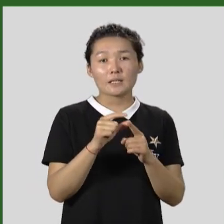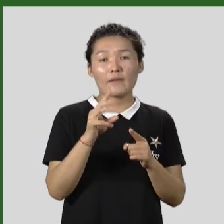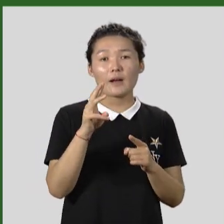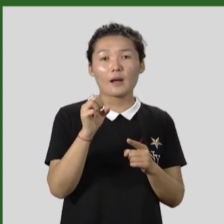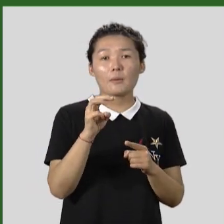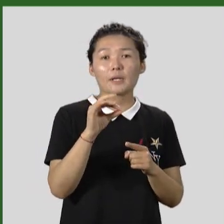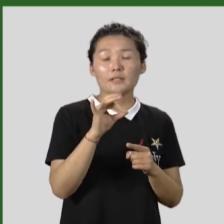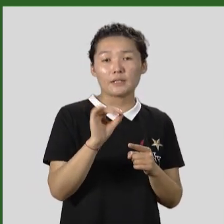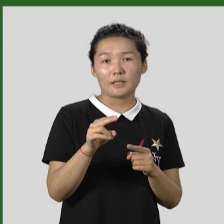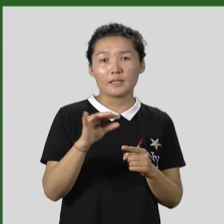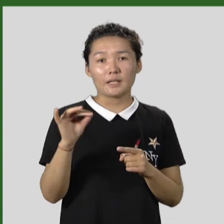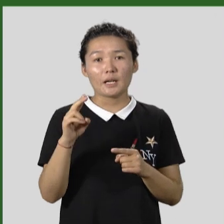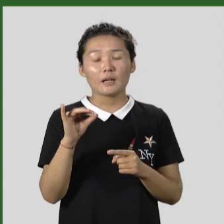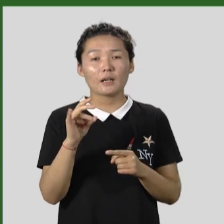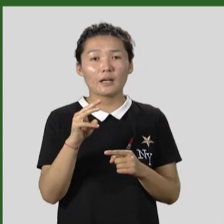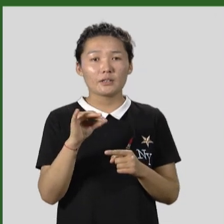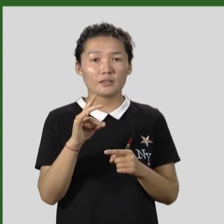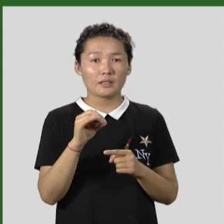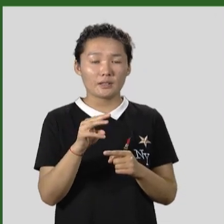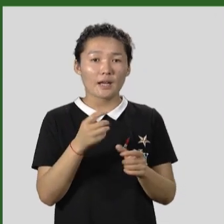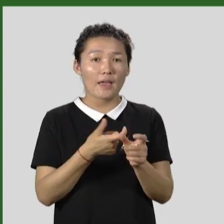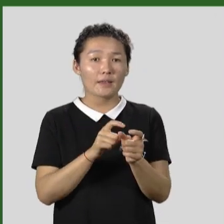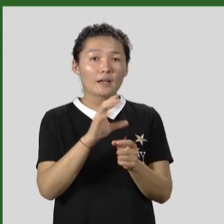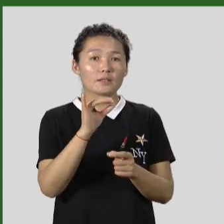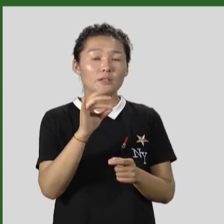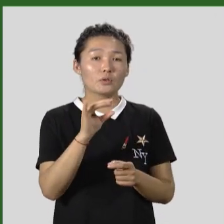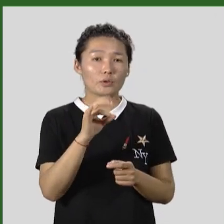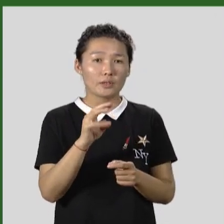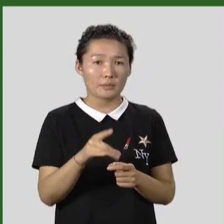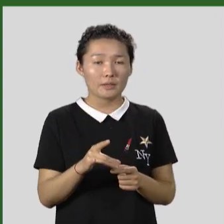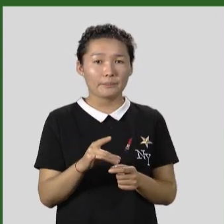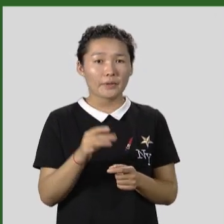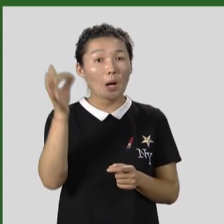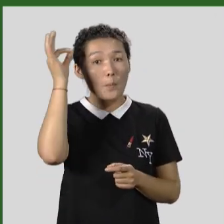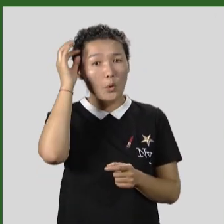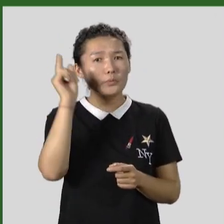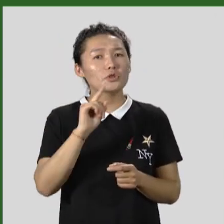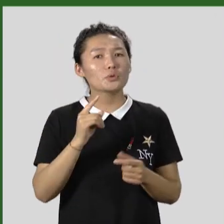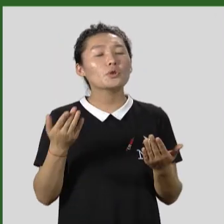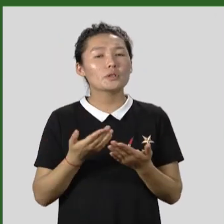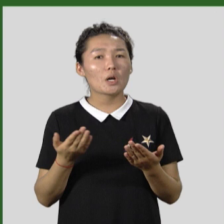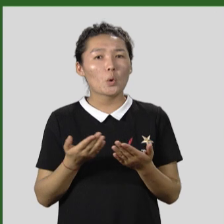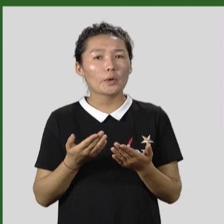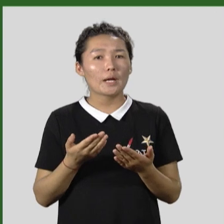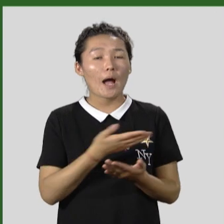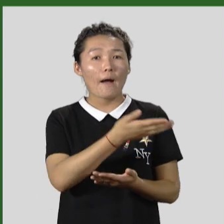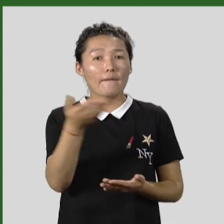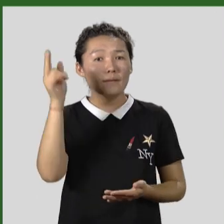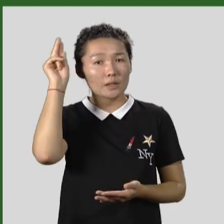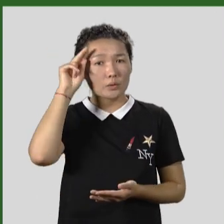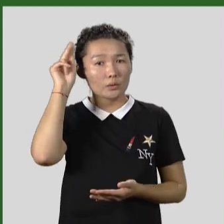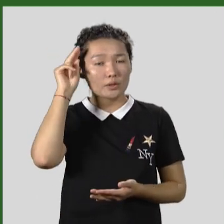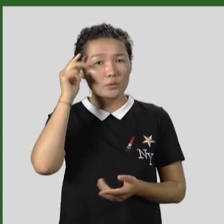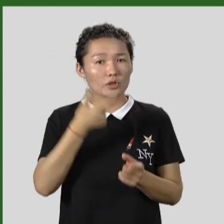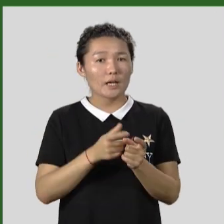«материк» и «континент» – это синонимы. Помните, что это означает? Вы проходили это на